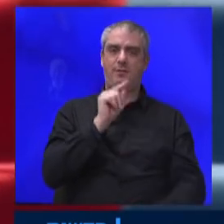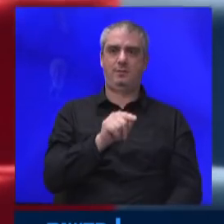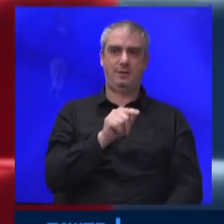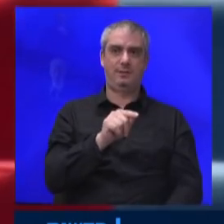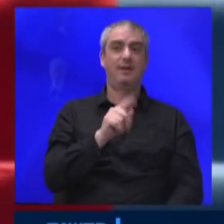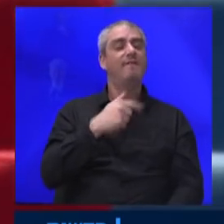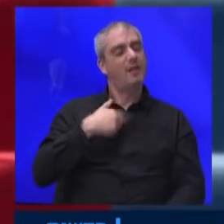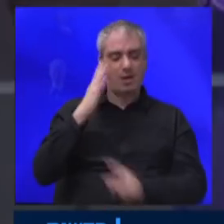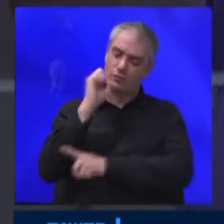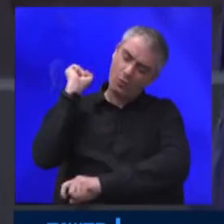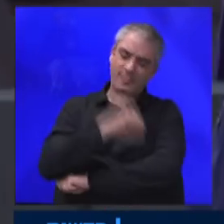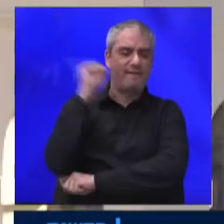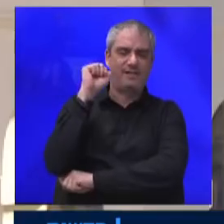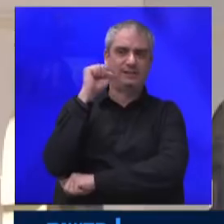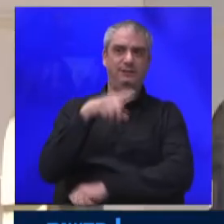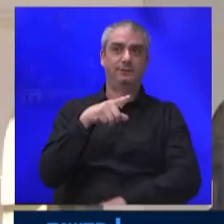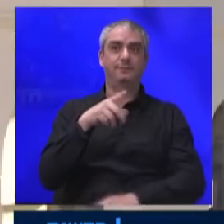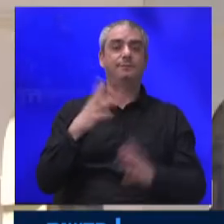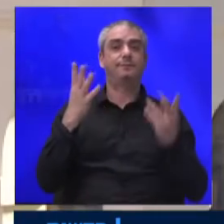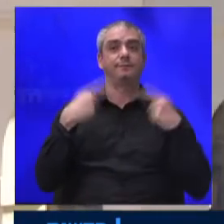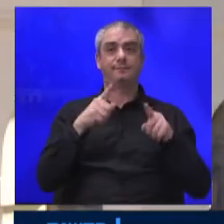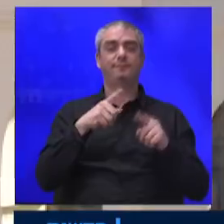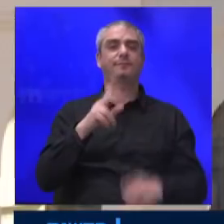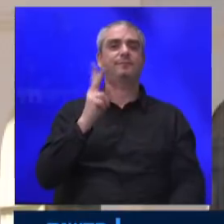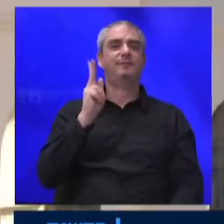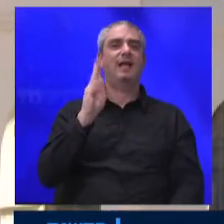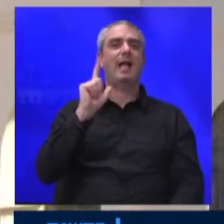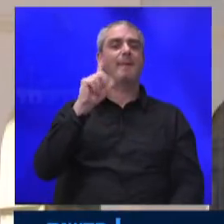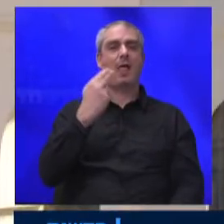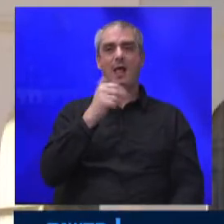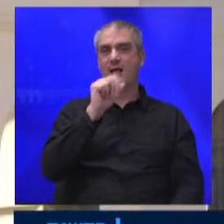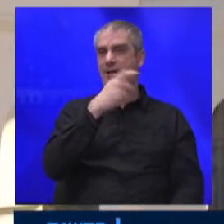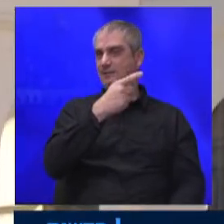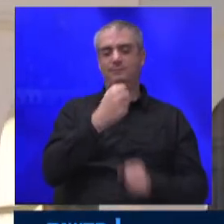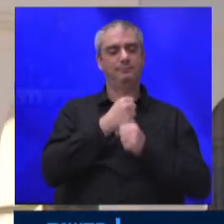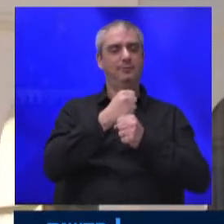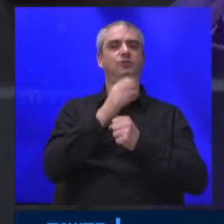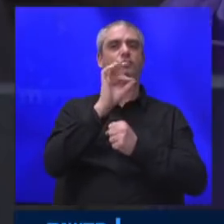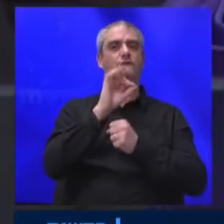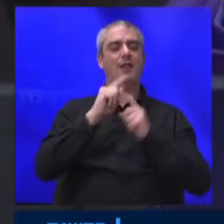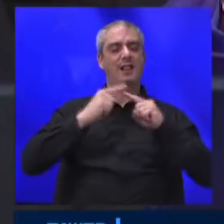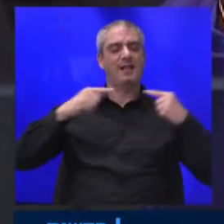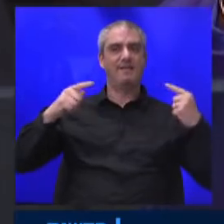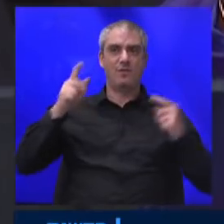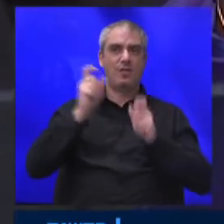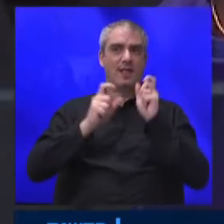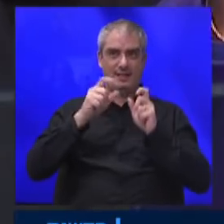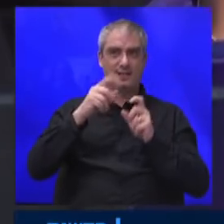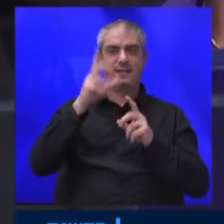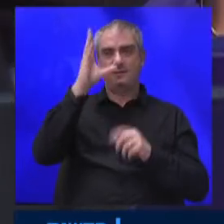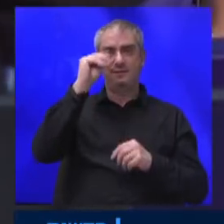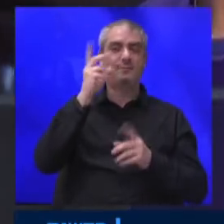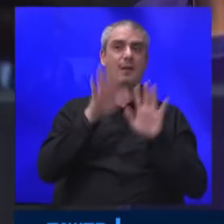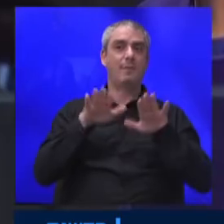we will defeat. לצידו של ביידן קמלה האריס, המייצגת המובהקת ביותר של הגיוון האתני והמגדרי בממשל